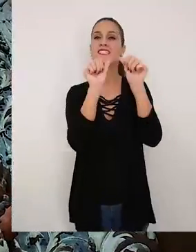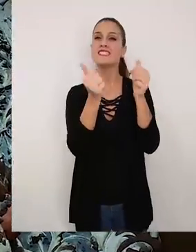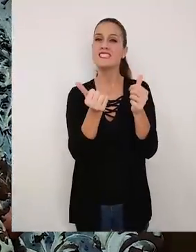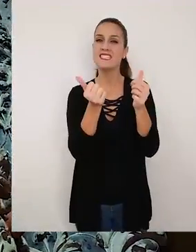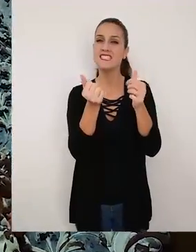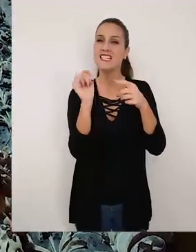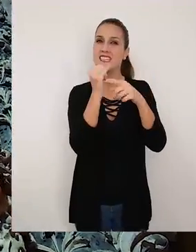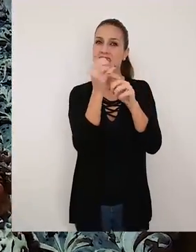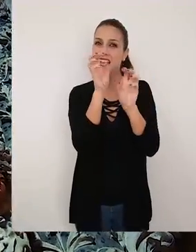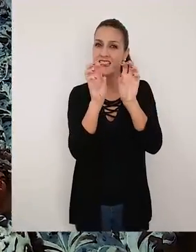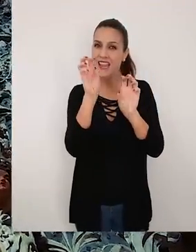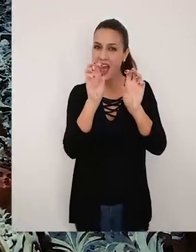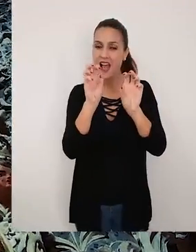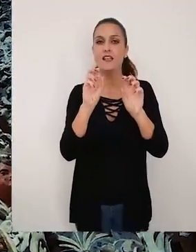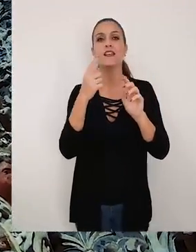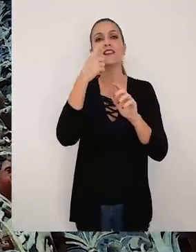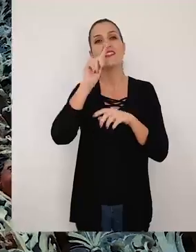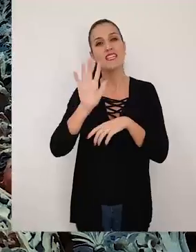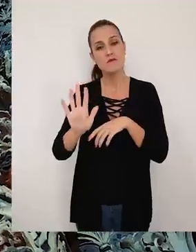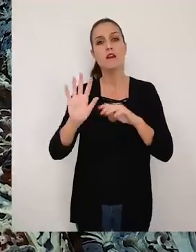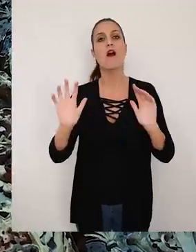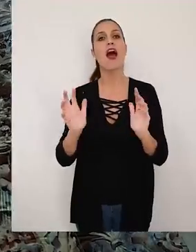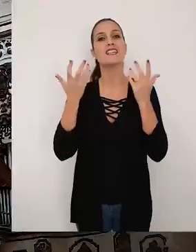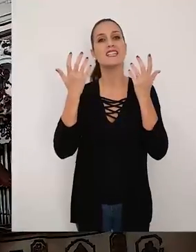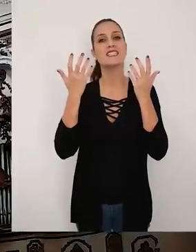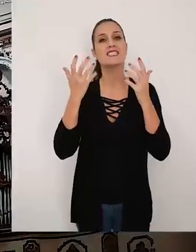stile degli artisti di metà secolo XVIII.